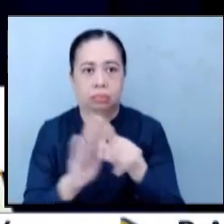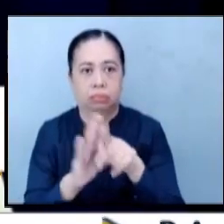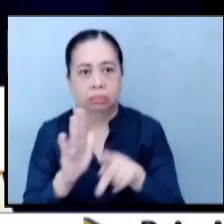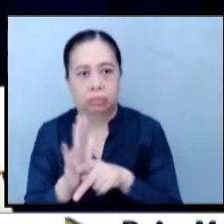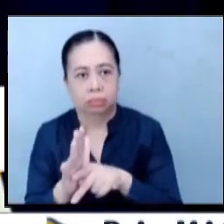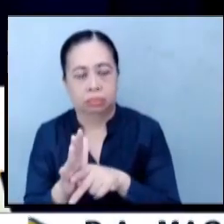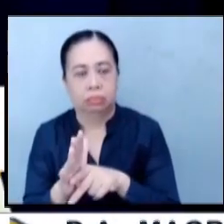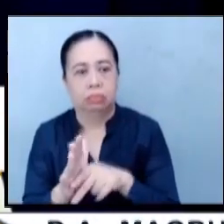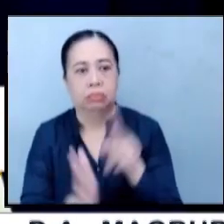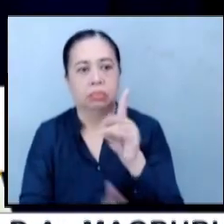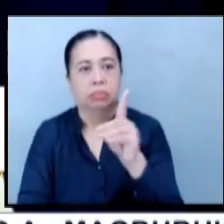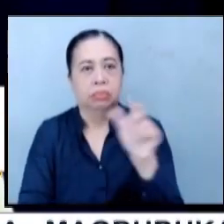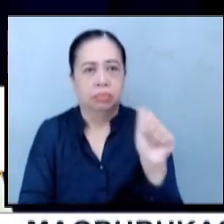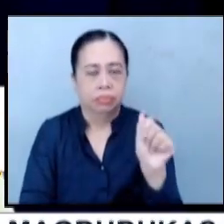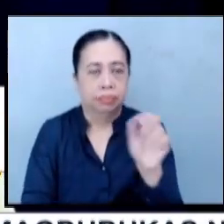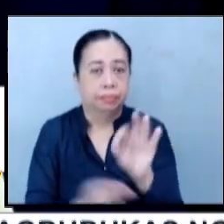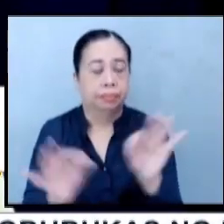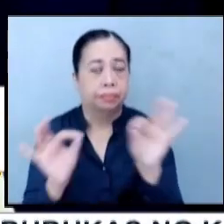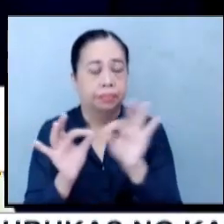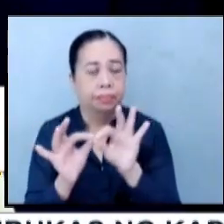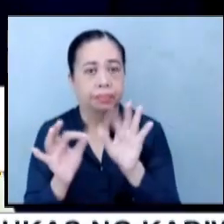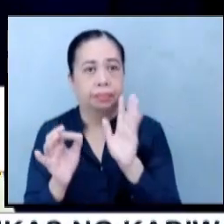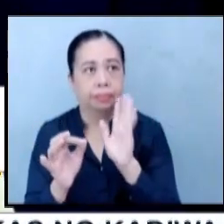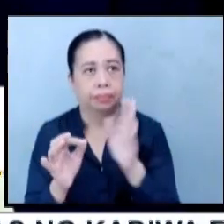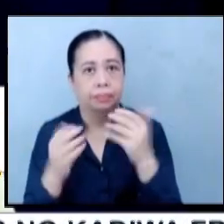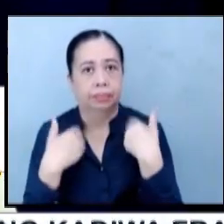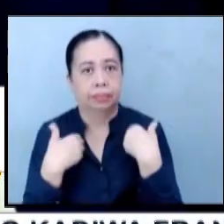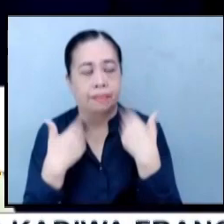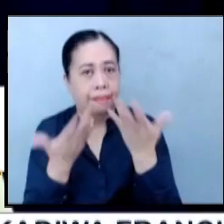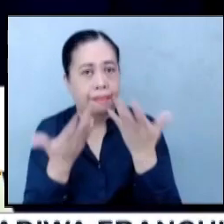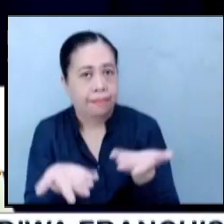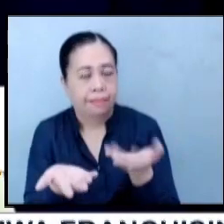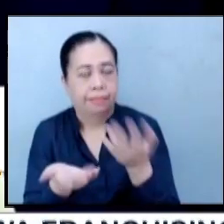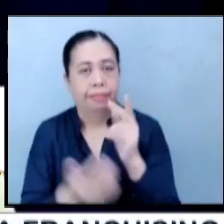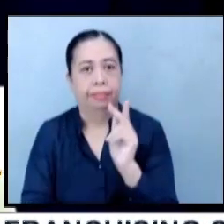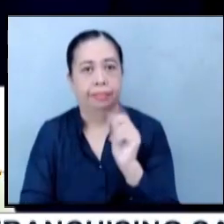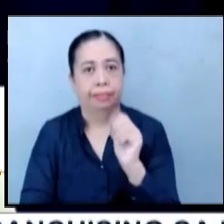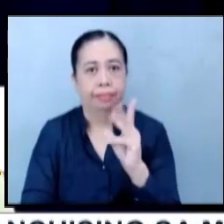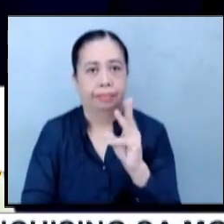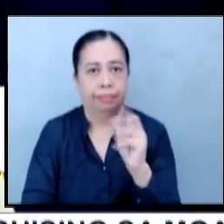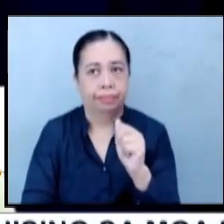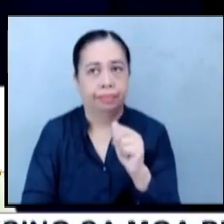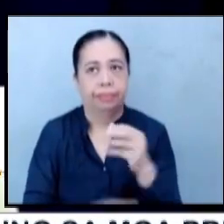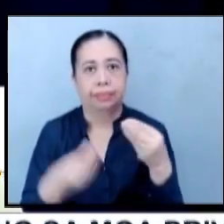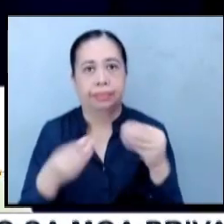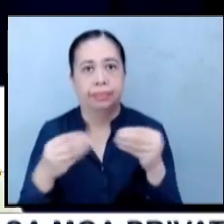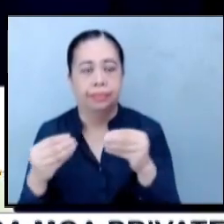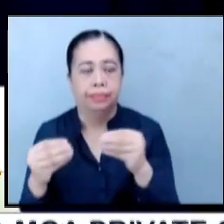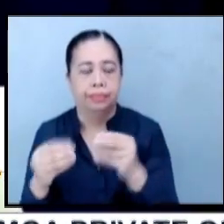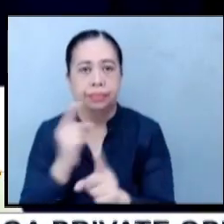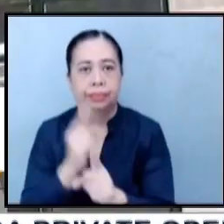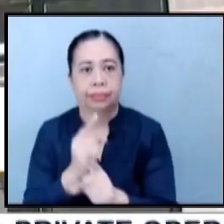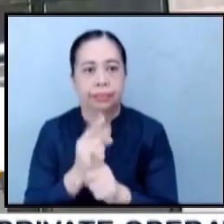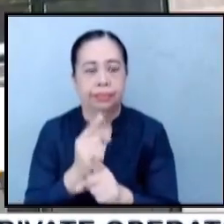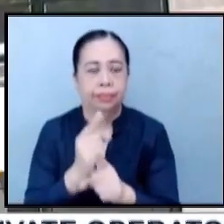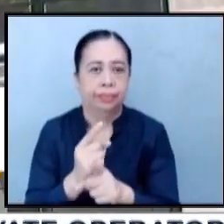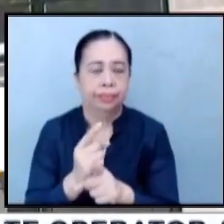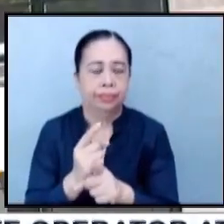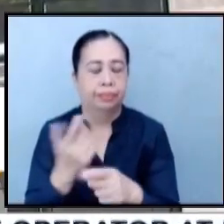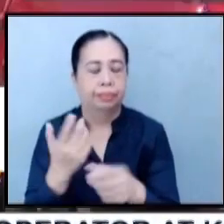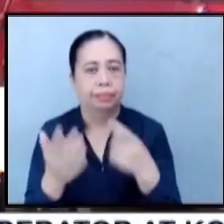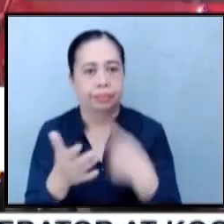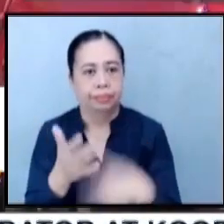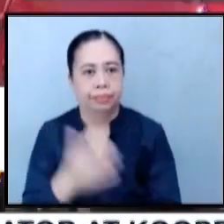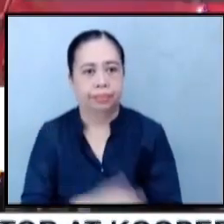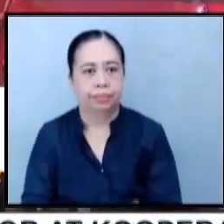At importante, nandyan yung mga kadiwa at magbenta ng sa tamang o reasonableng halaga. Target